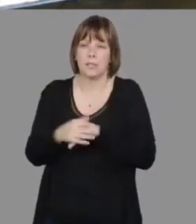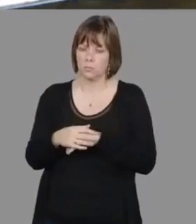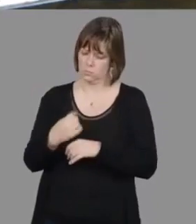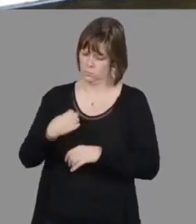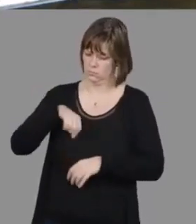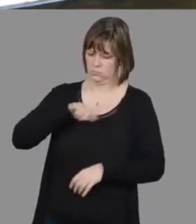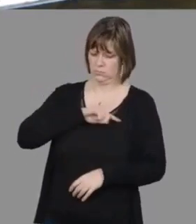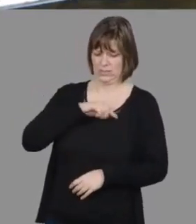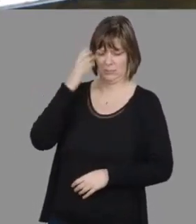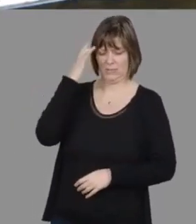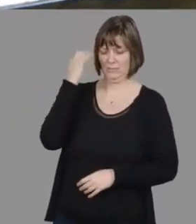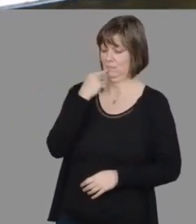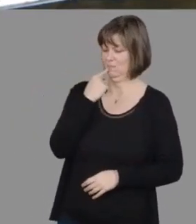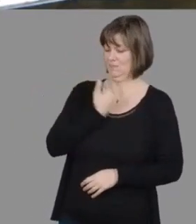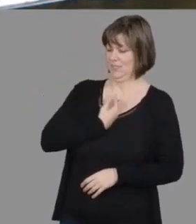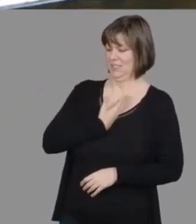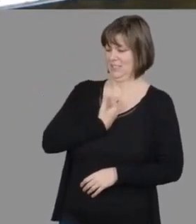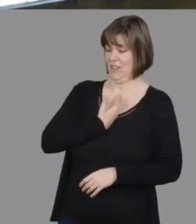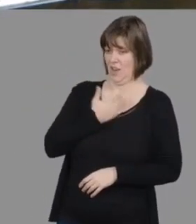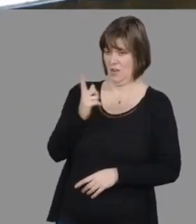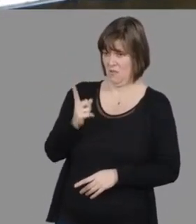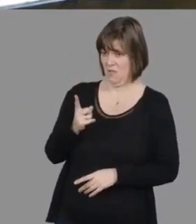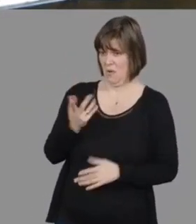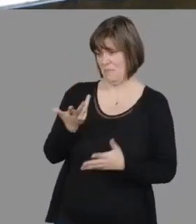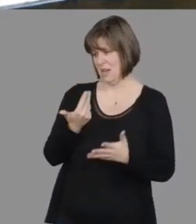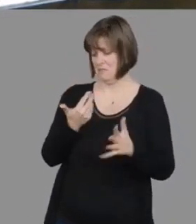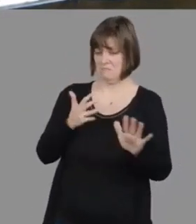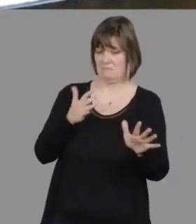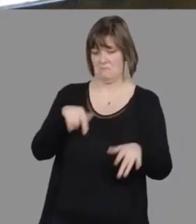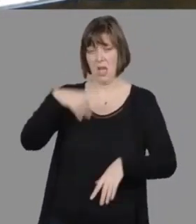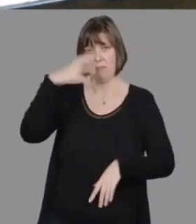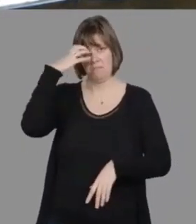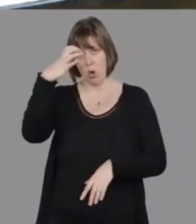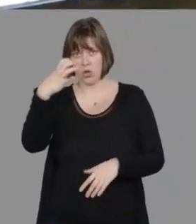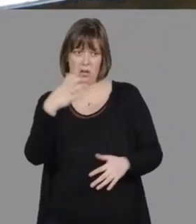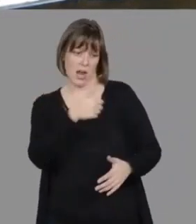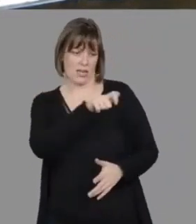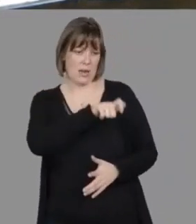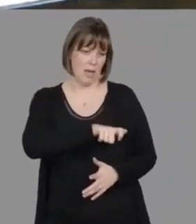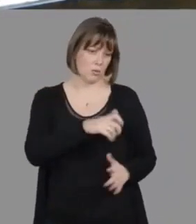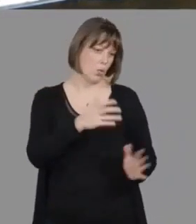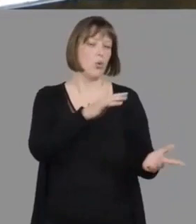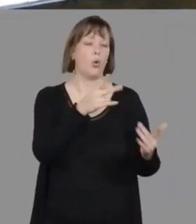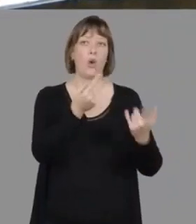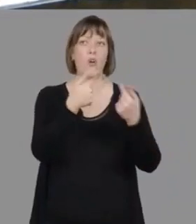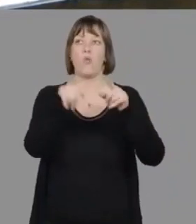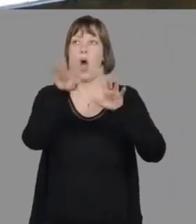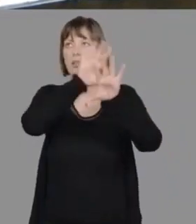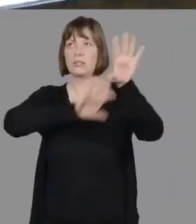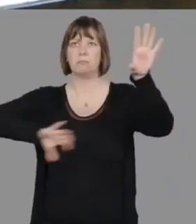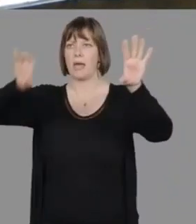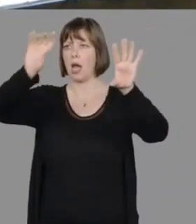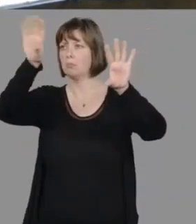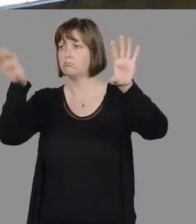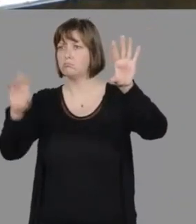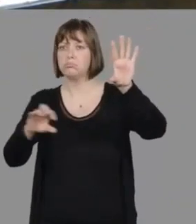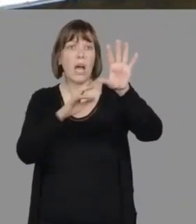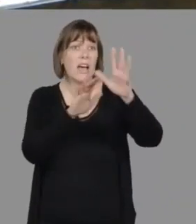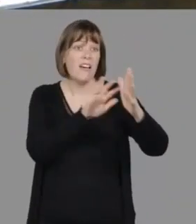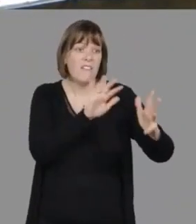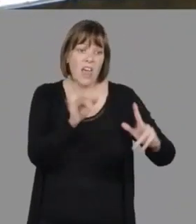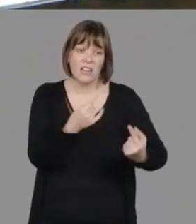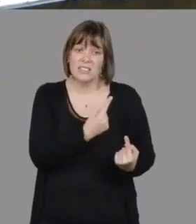weiterhin große Zweifel daran, dass irgendeine Person in München oder Oberfichtach oder sonst wo davon vielleicht